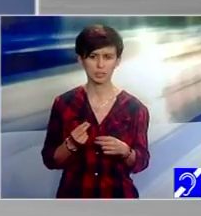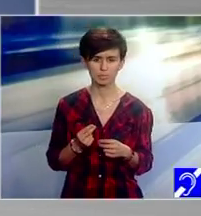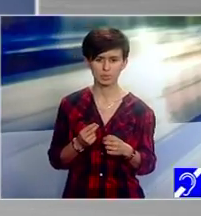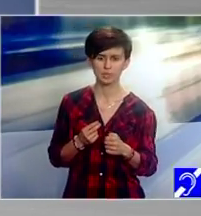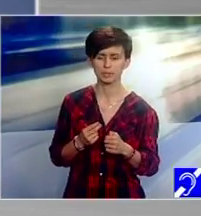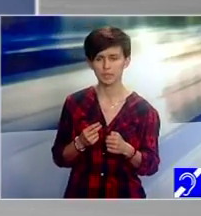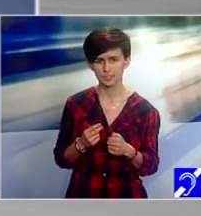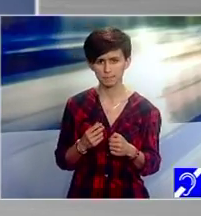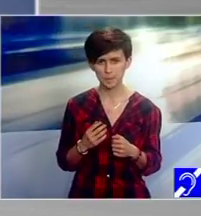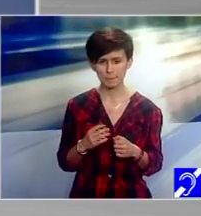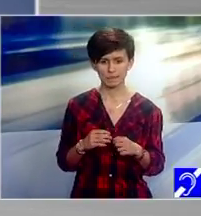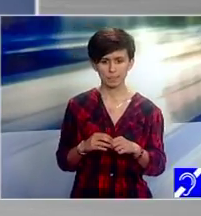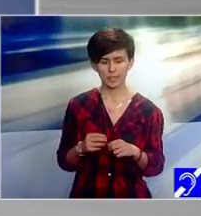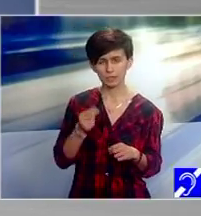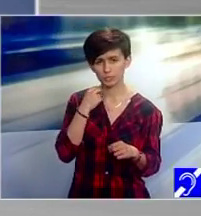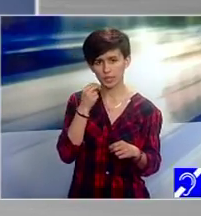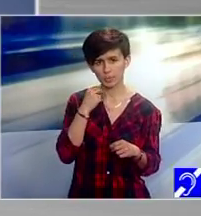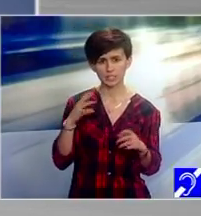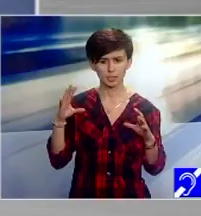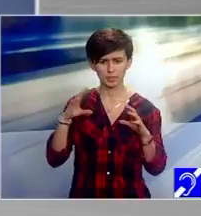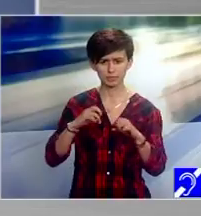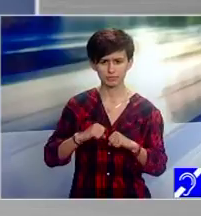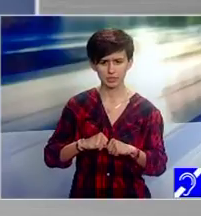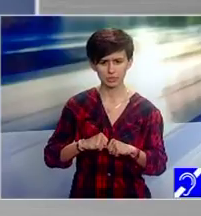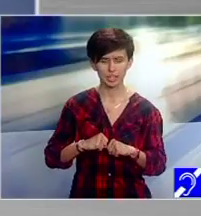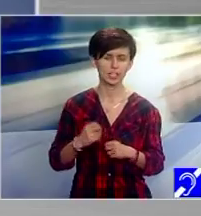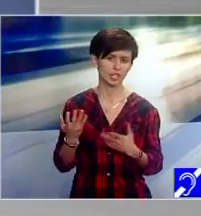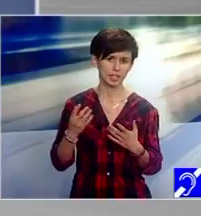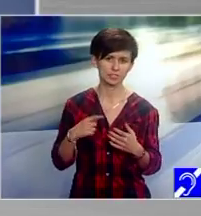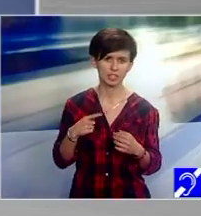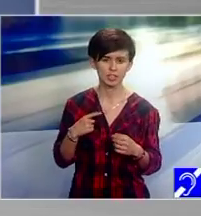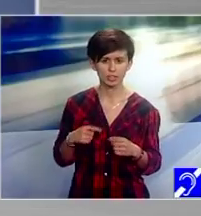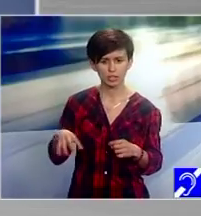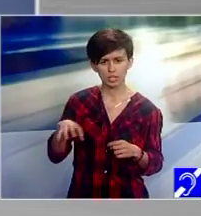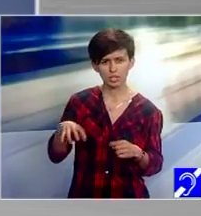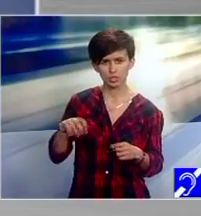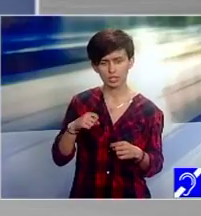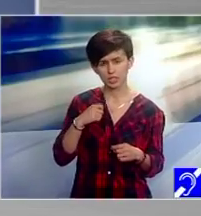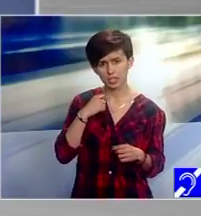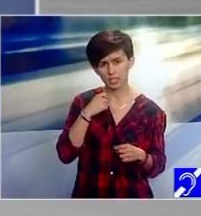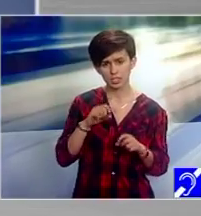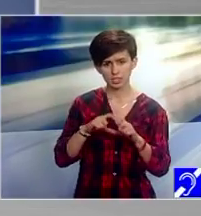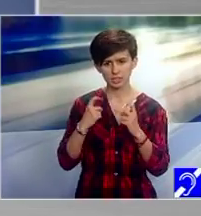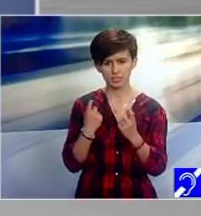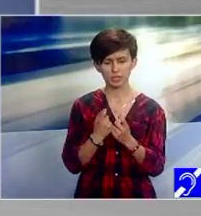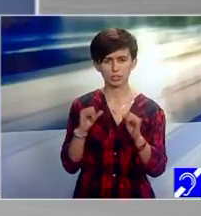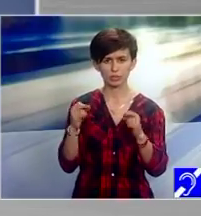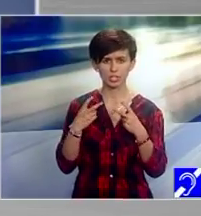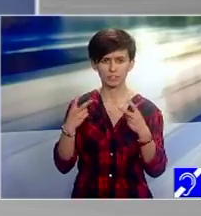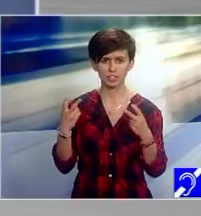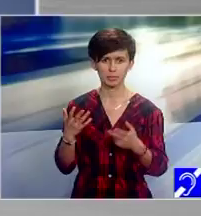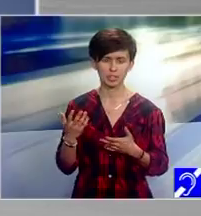Neric, care are loc într-un spațiu de la Cluj Arena, un eveniment organizat